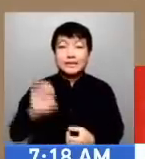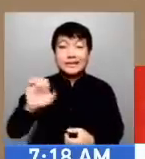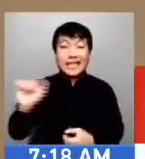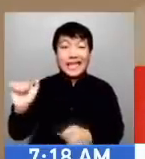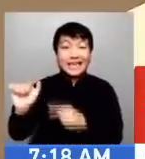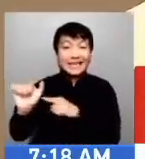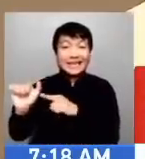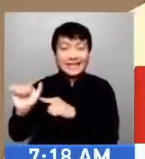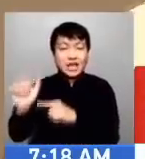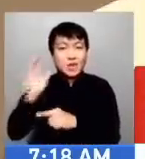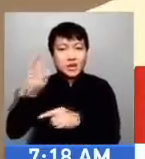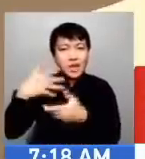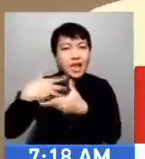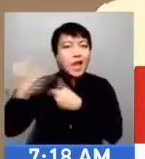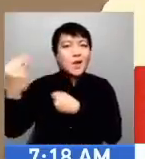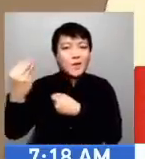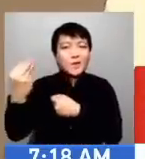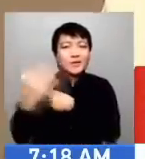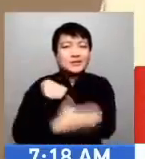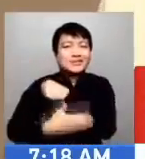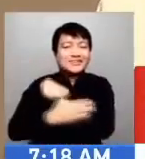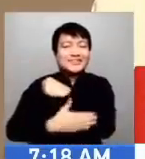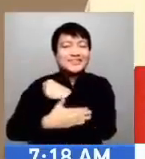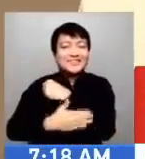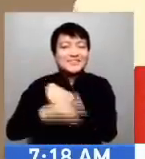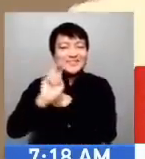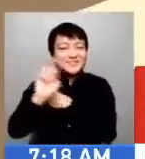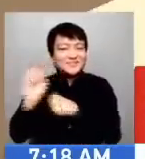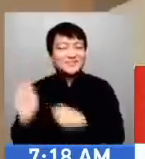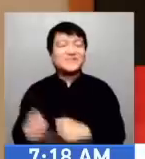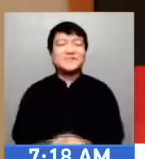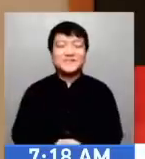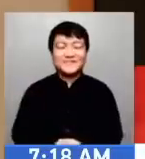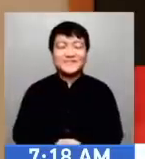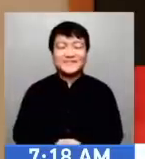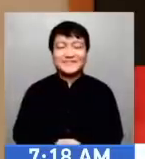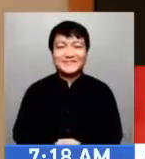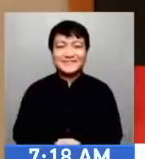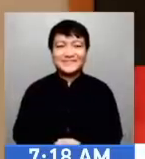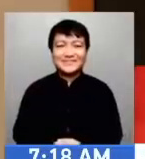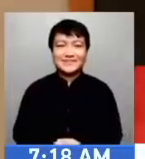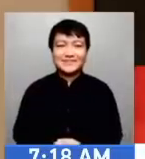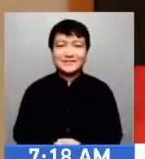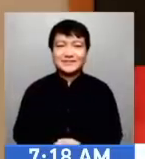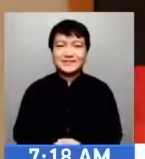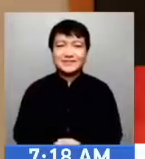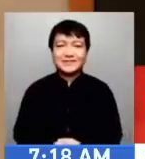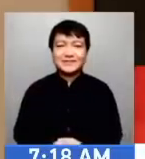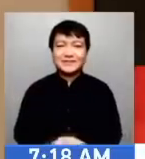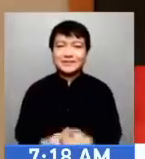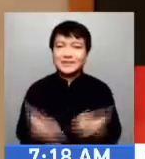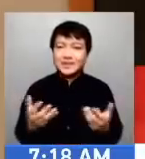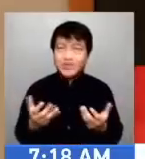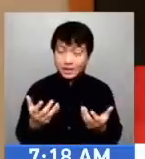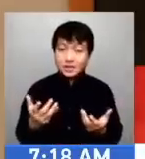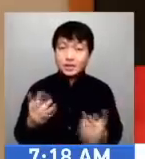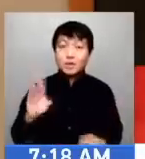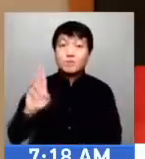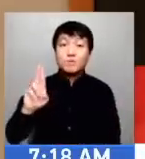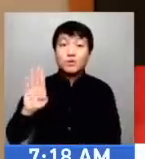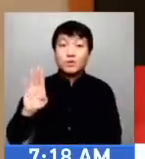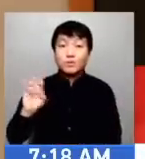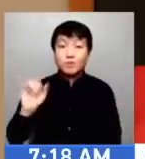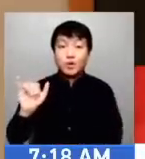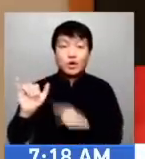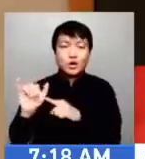punta? Talaga ba? Unang hit morning session, Shaira Diaz. Sana matuloy! Saan ba kayo, E.A.? At si Bubuy Villar naman balak magkaroon ng team